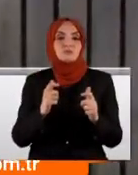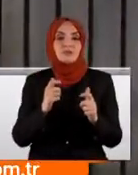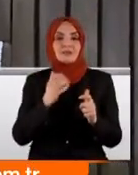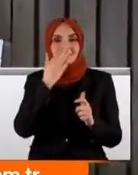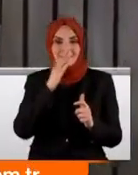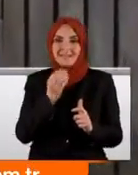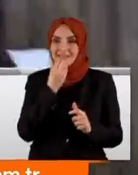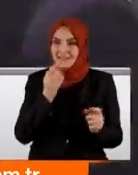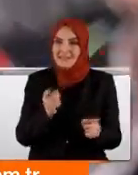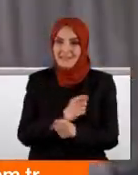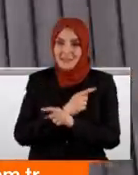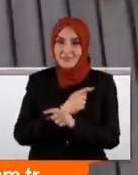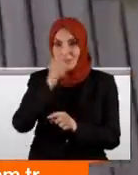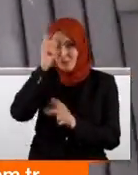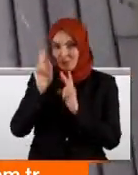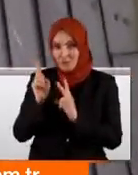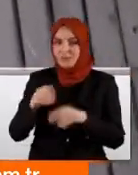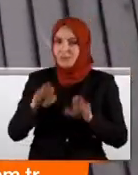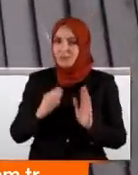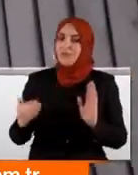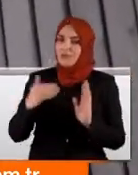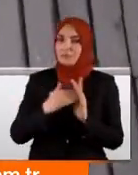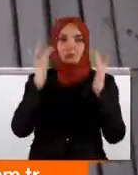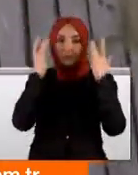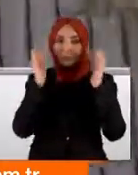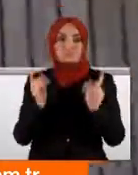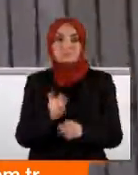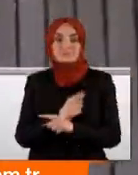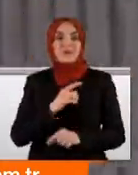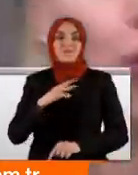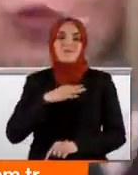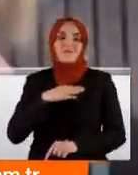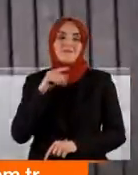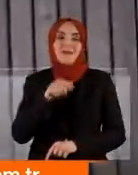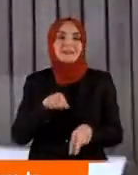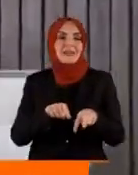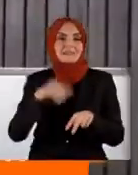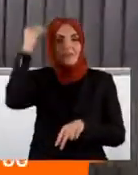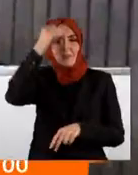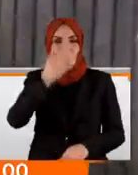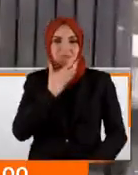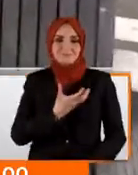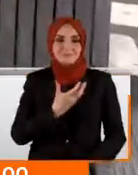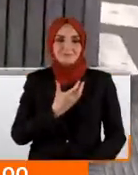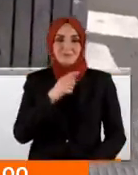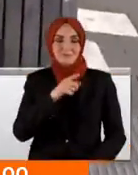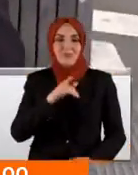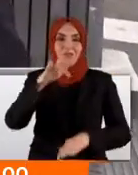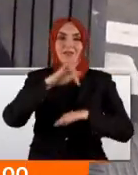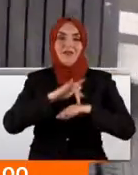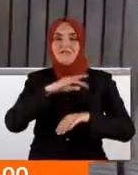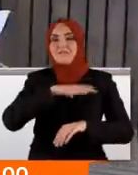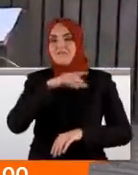görmek mümkün. İşte Nasrettin Hoca bu mahallenin adeta simgesi olmuş durumda. Heykel de hemen mahallenin